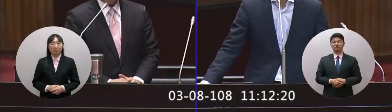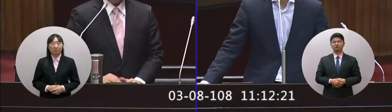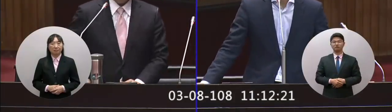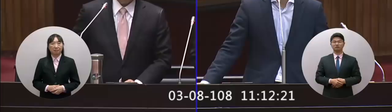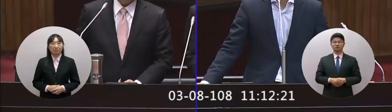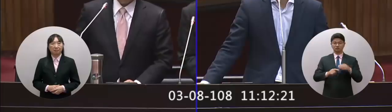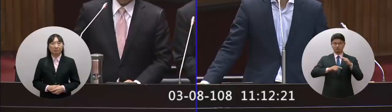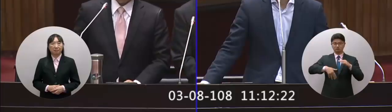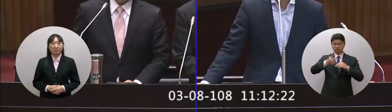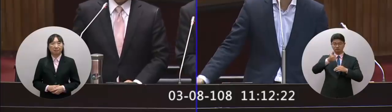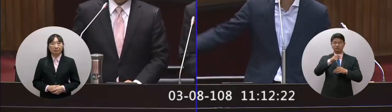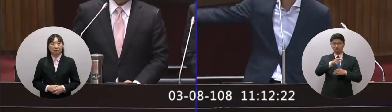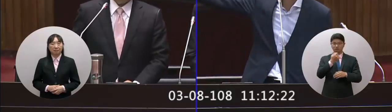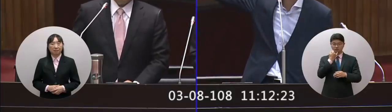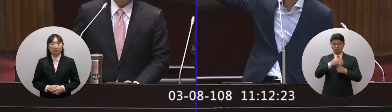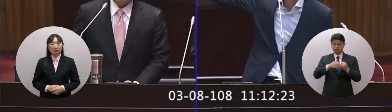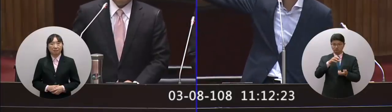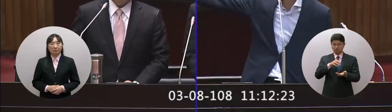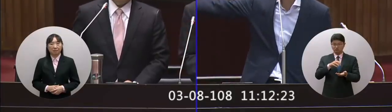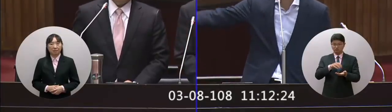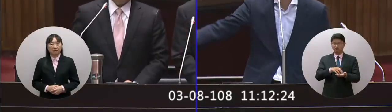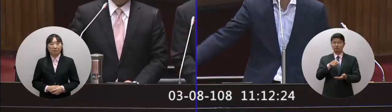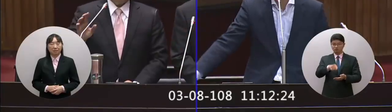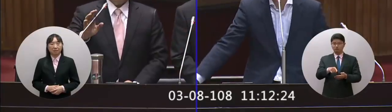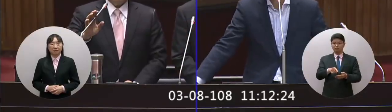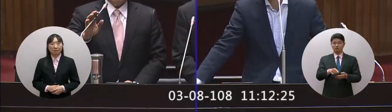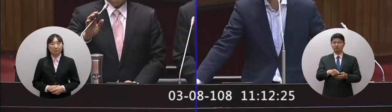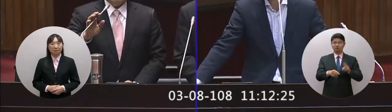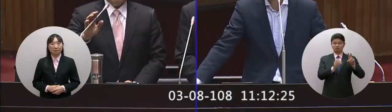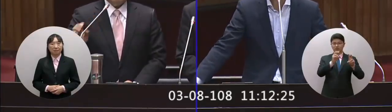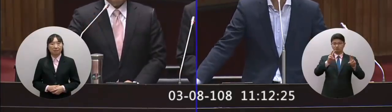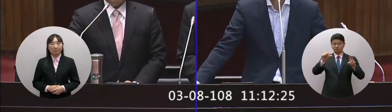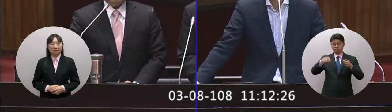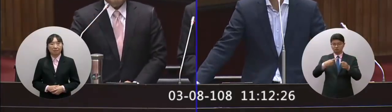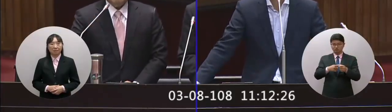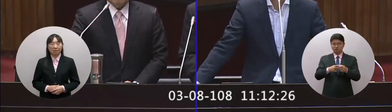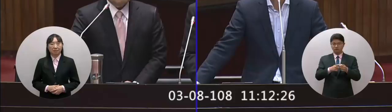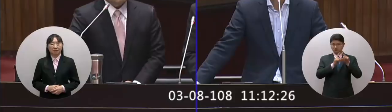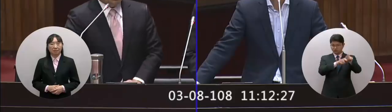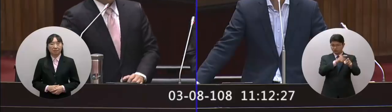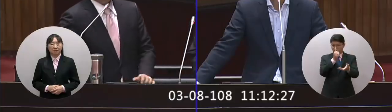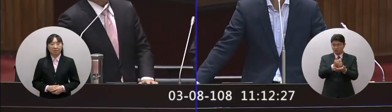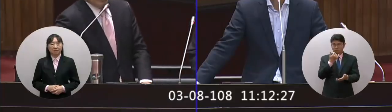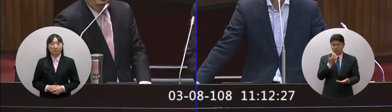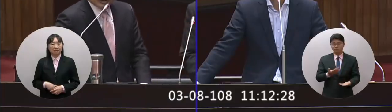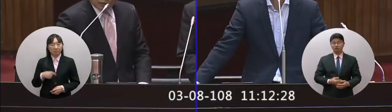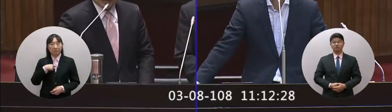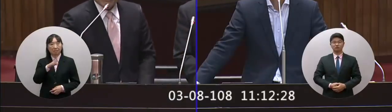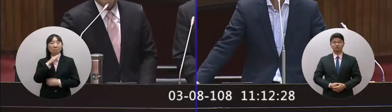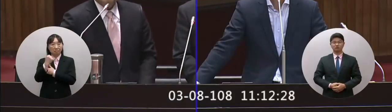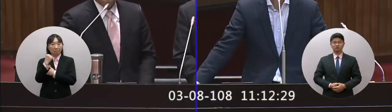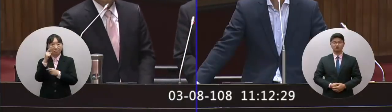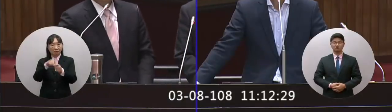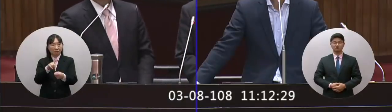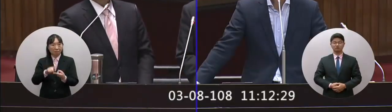长能不能保证这样最新的能源配比2025年一定可以达标？ 这都是我们努力的